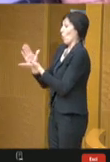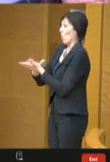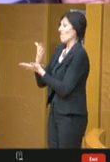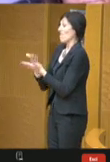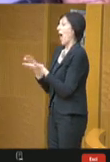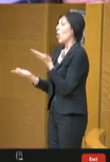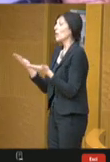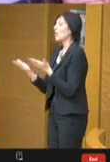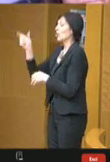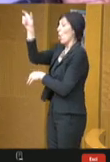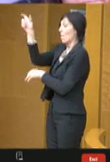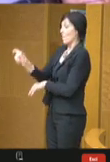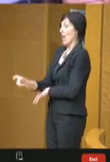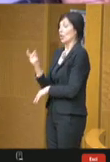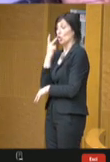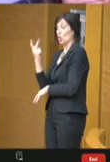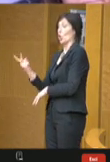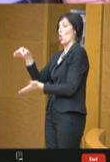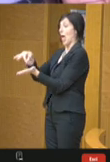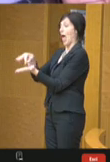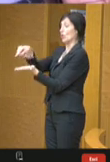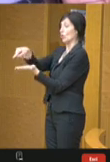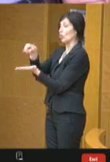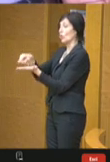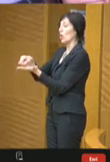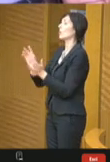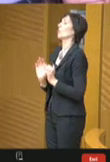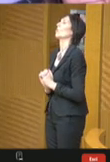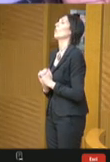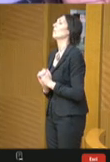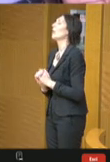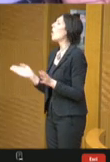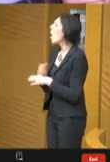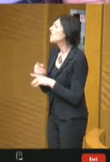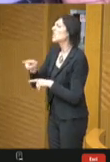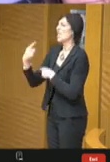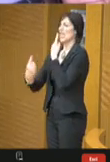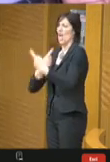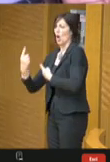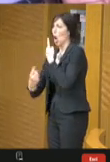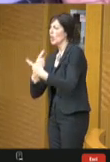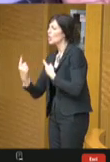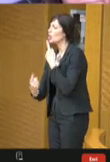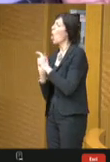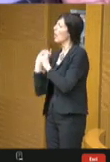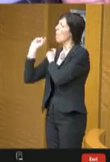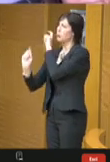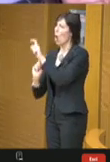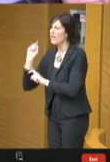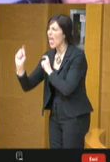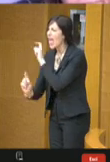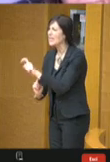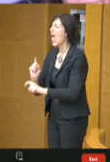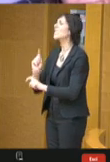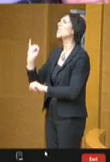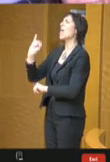della persona, a prescindere da qualsiasi sua condizione, provenienza,